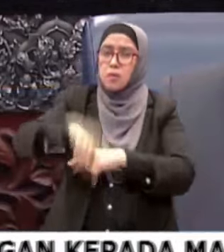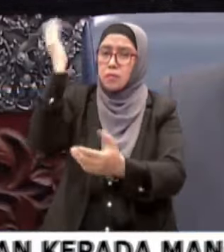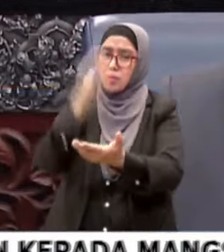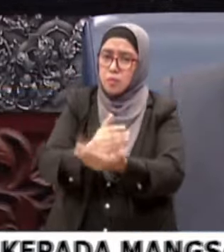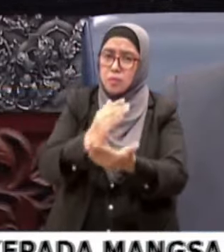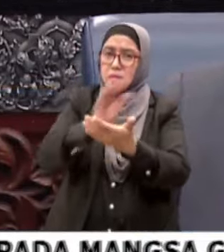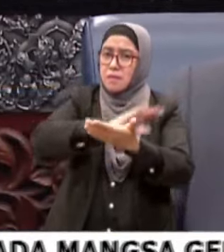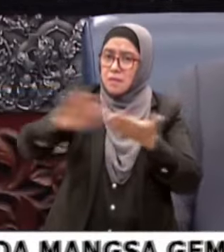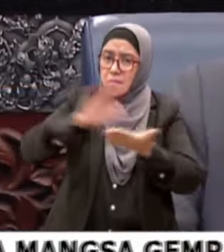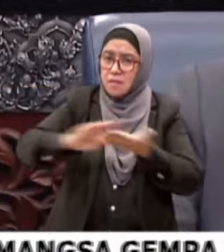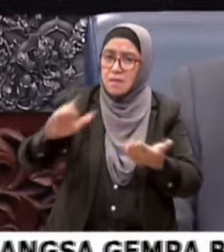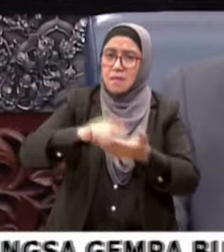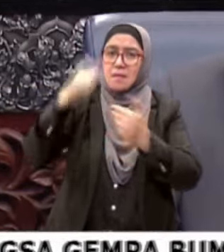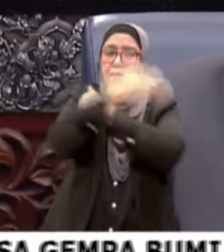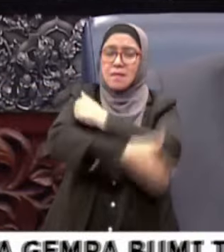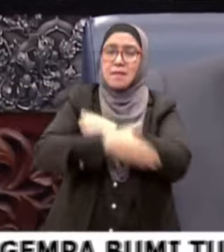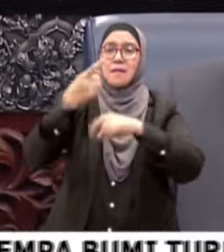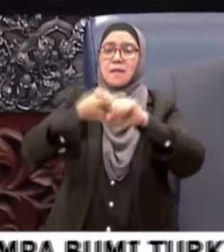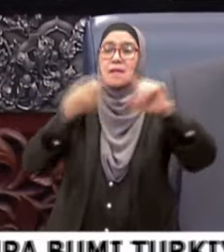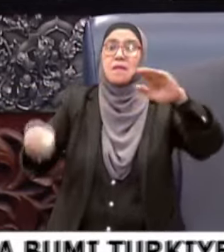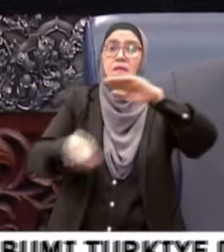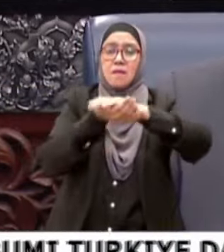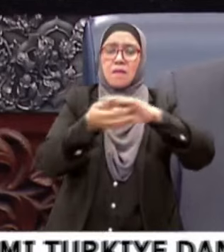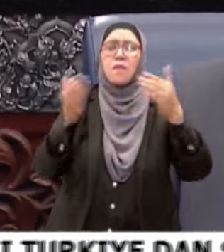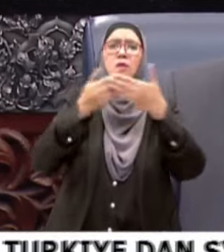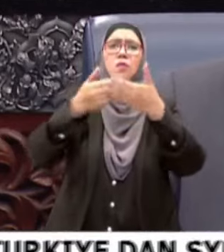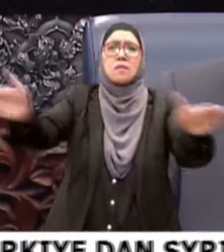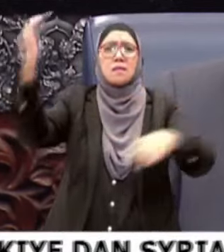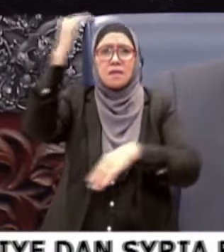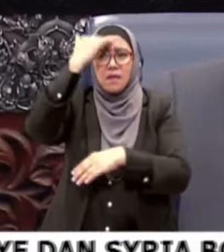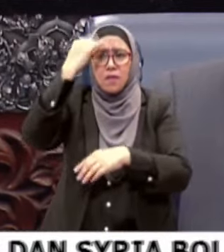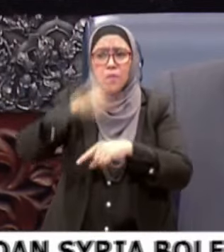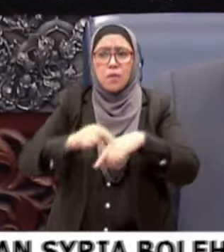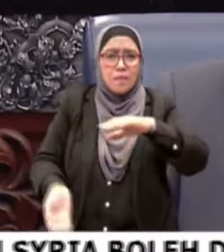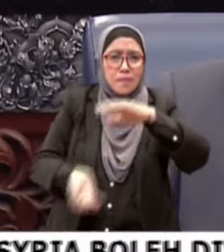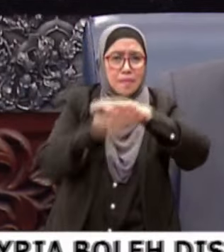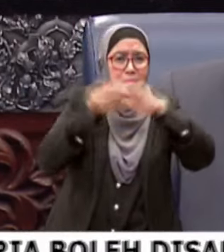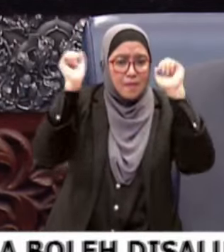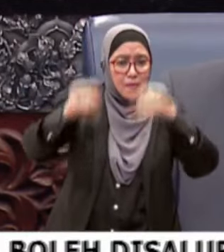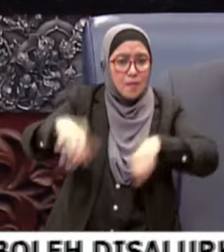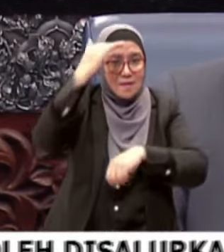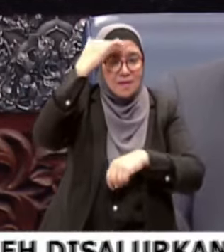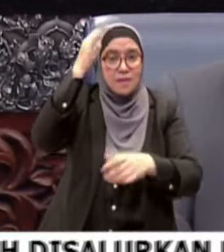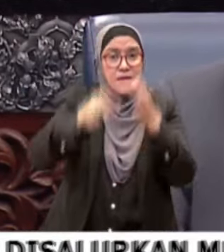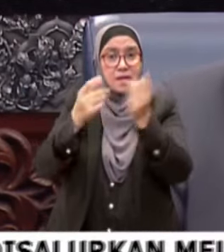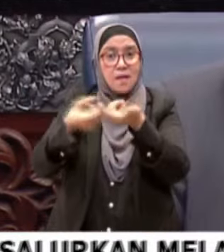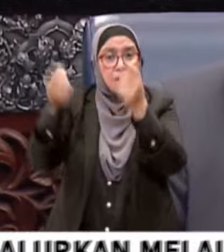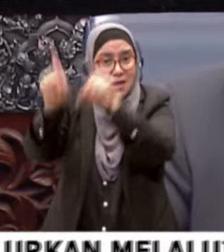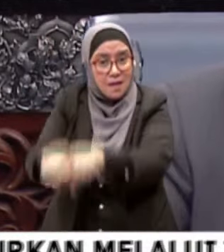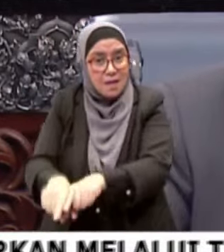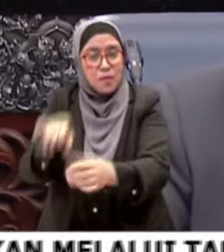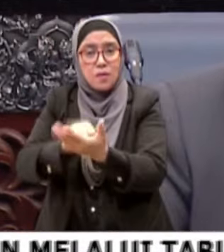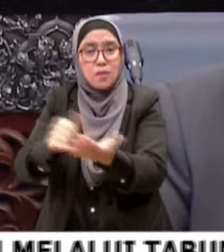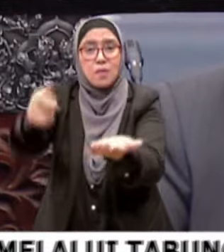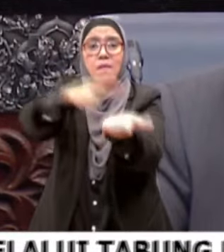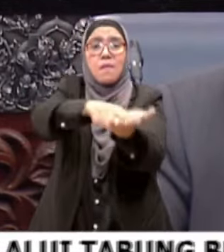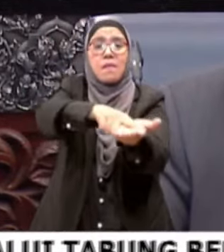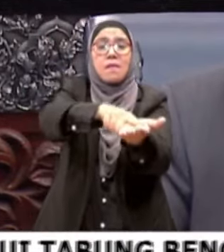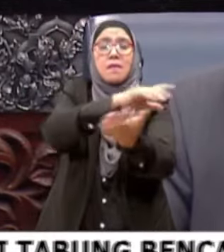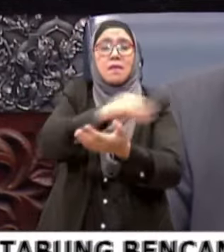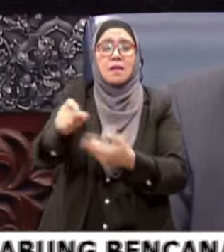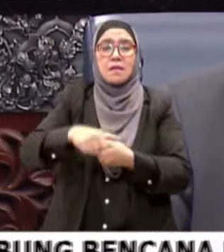umum tahu bahwa rasuah hanya boleh diketahui jika jenazah tersebut dilaporkan dan memberi maklumat